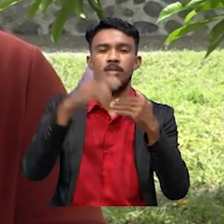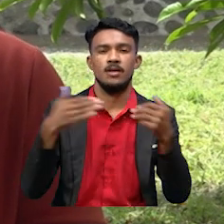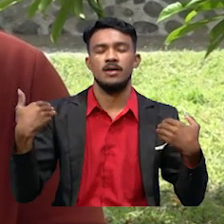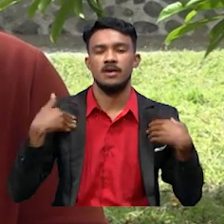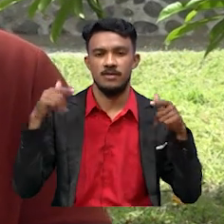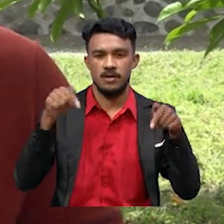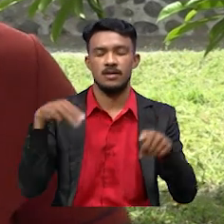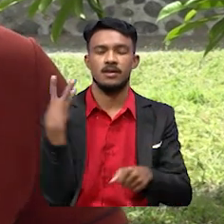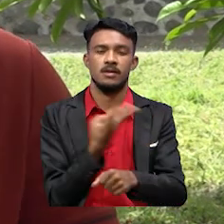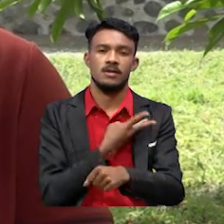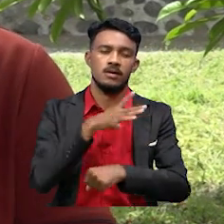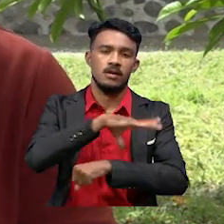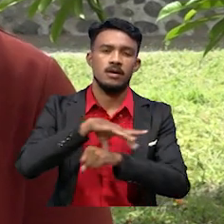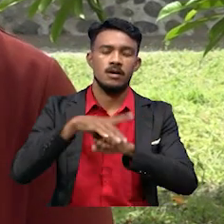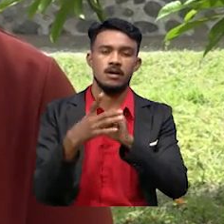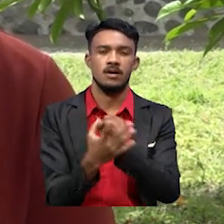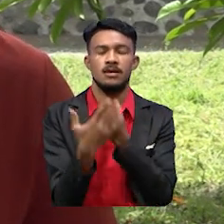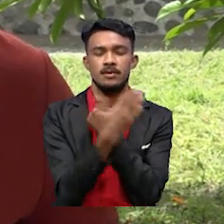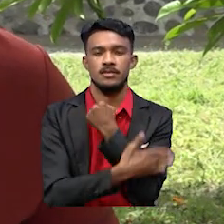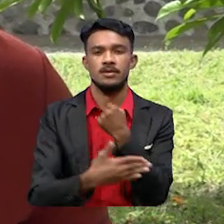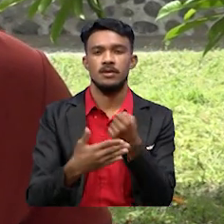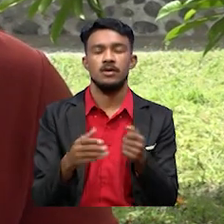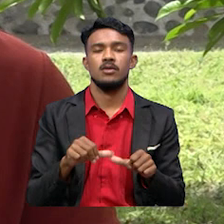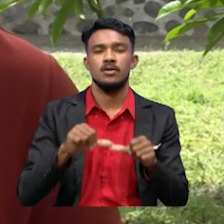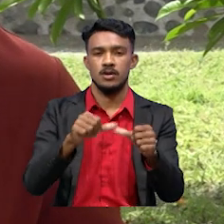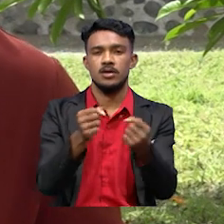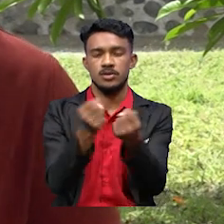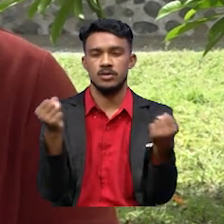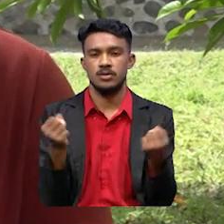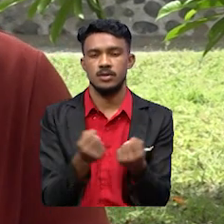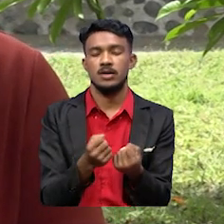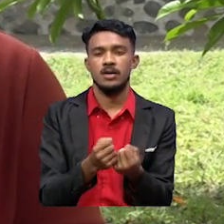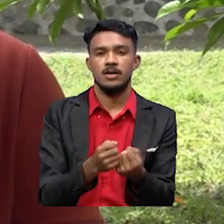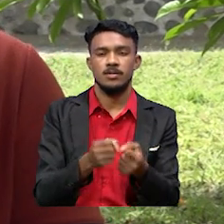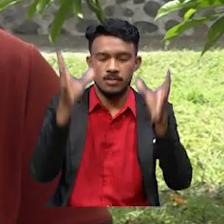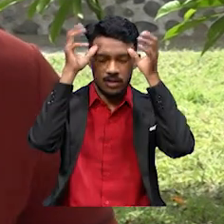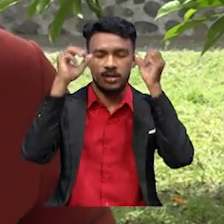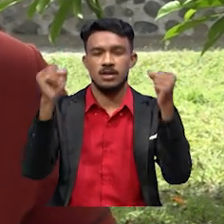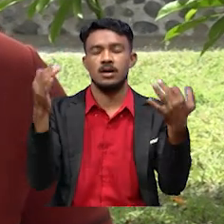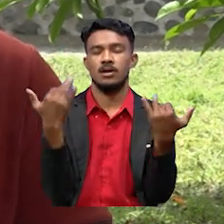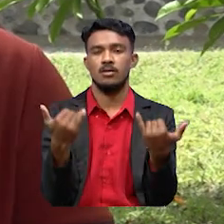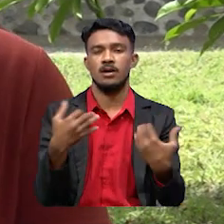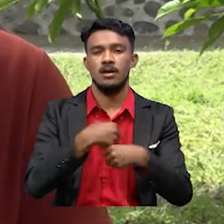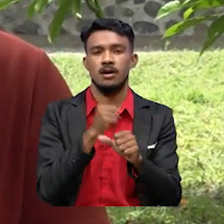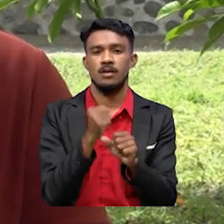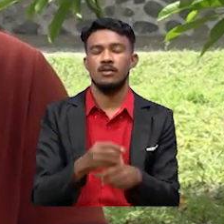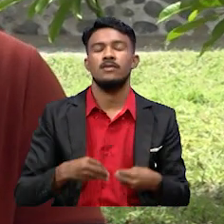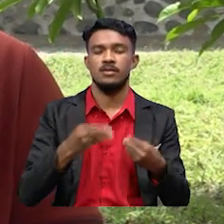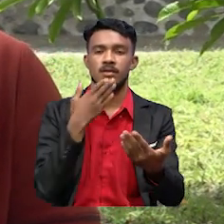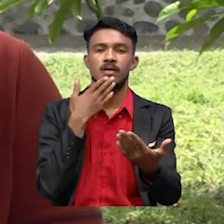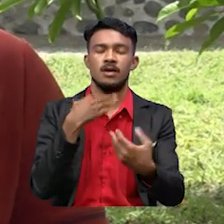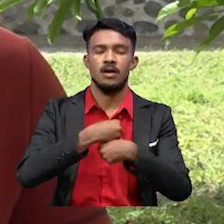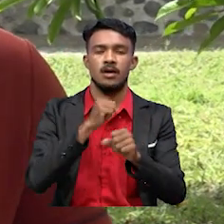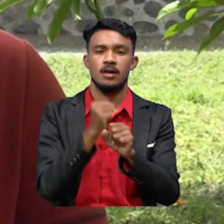nerai. Continua sair de serviço ser nebemak, presidente actual halohela, e depois hal tambuat diak balon nebemak,